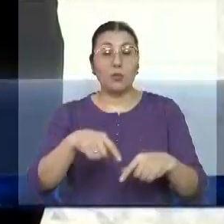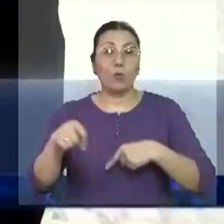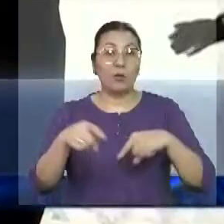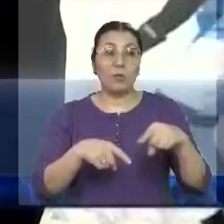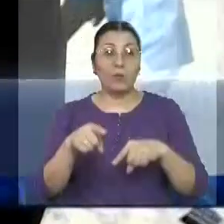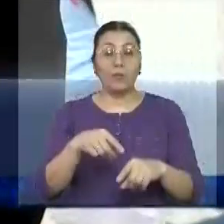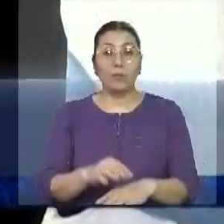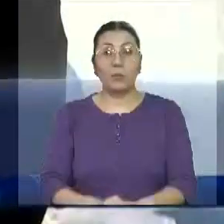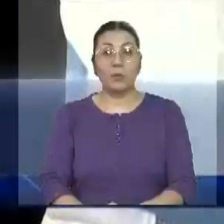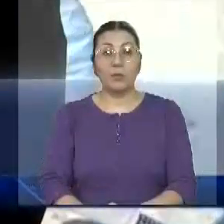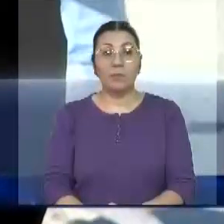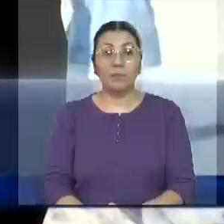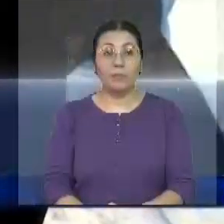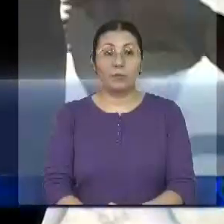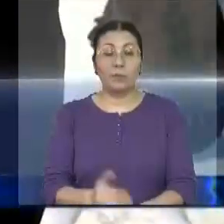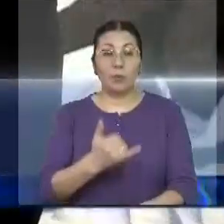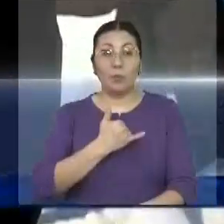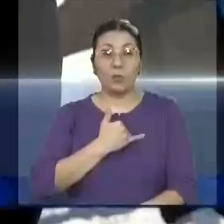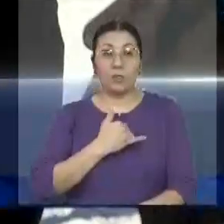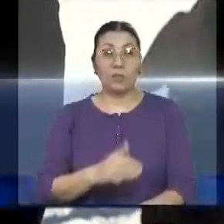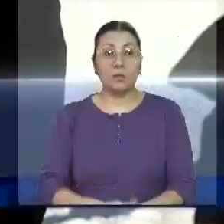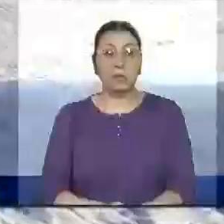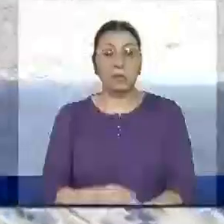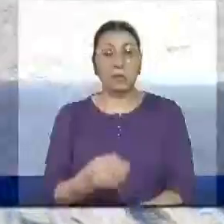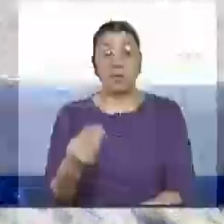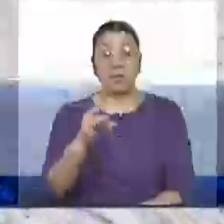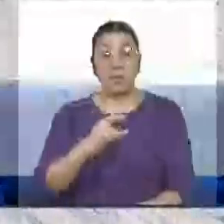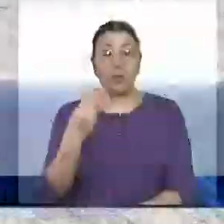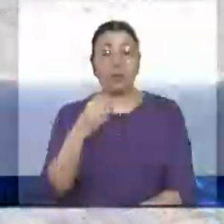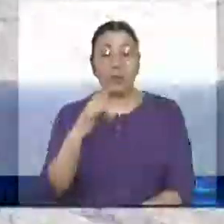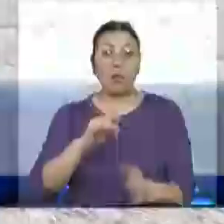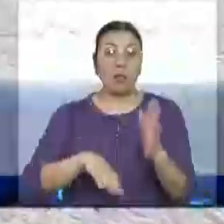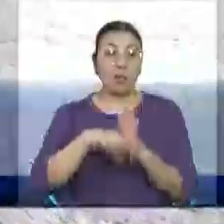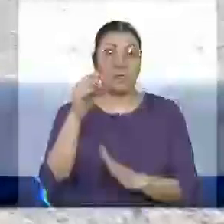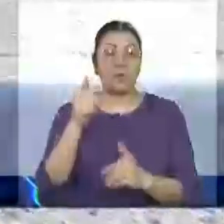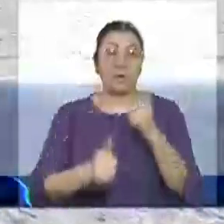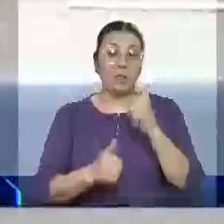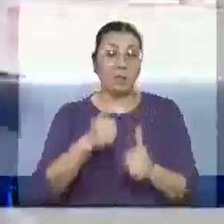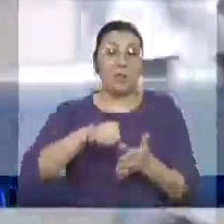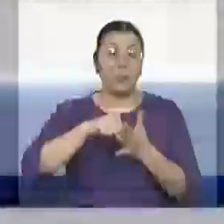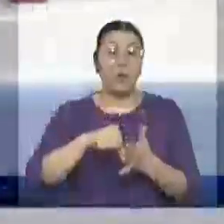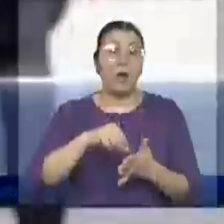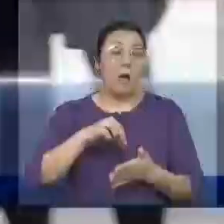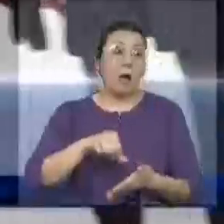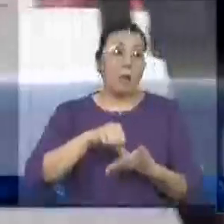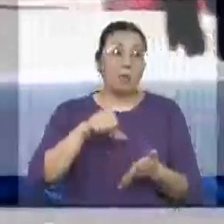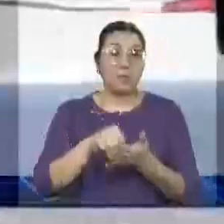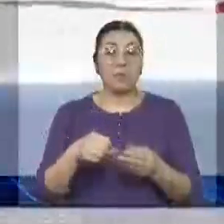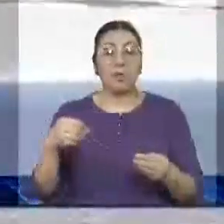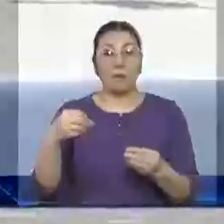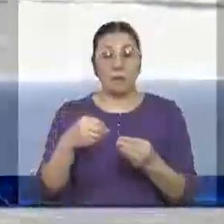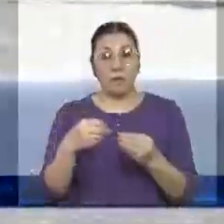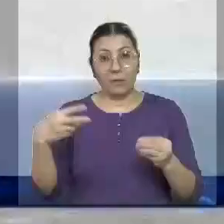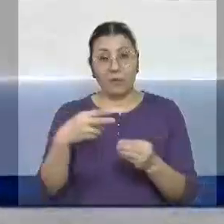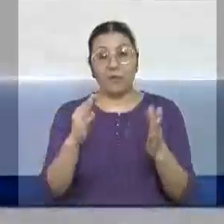выступают. И наш район Шалхар. Кстати, соревнования проходят среди юношей 2009 и 2010